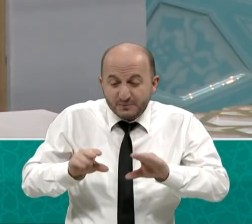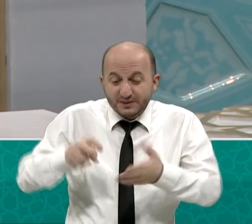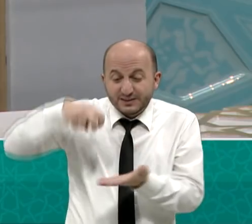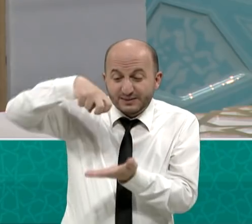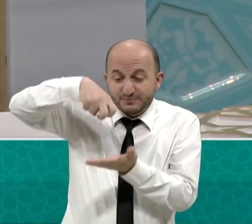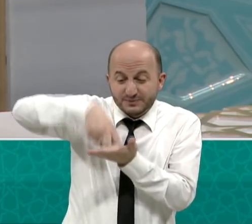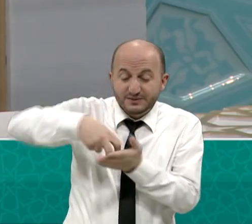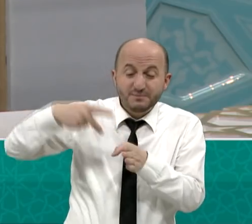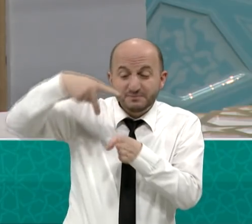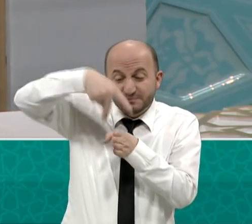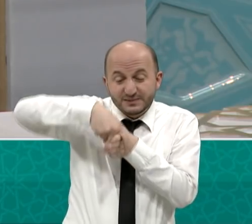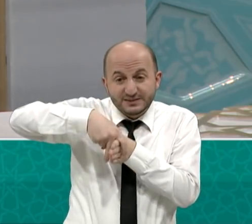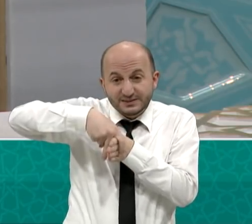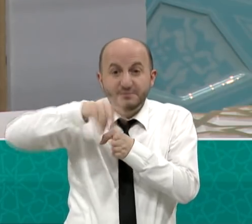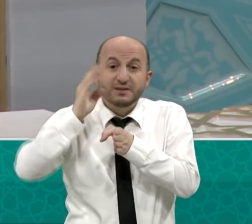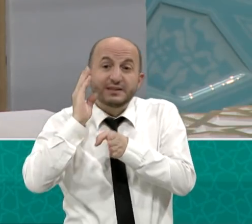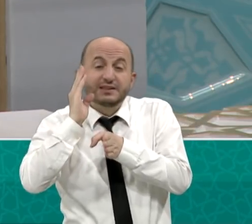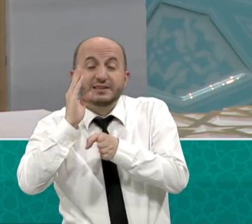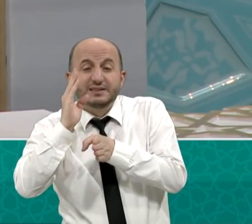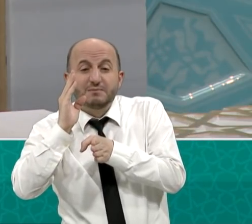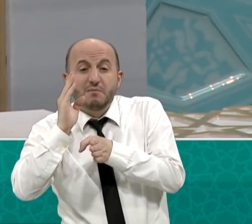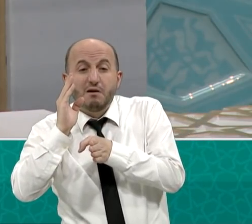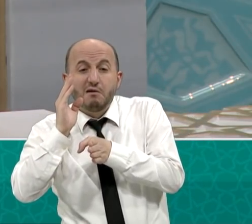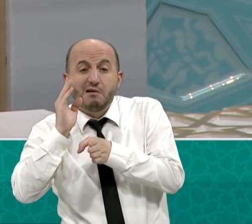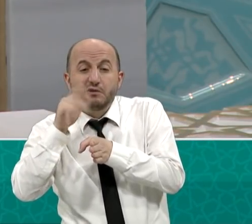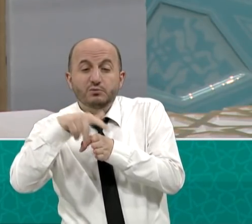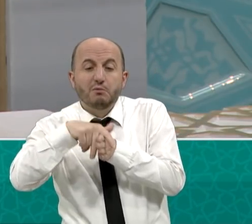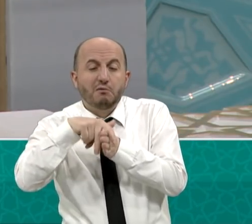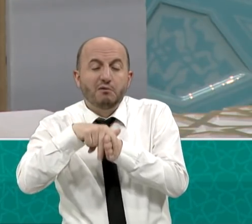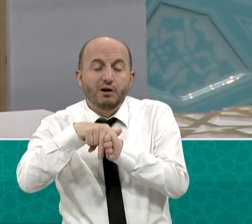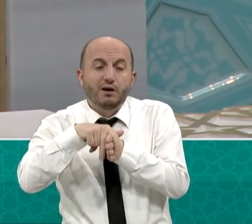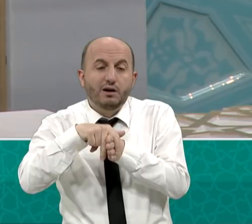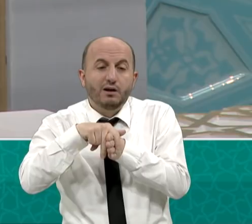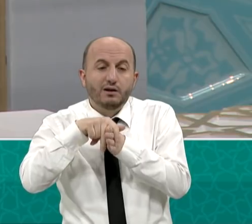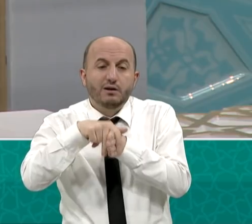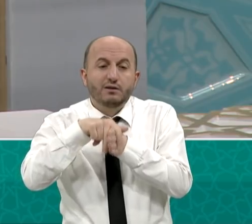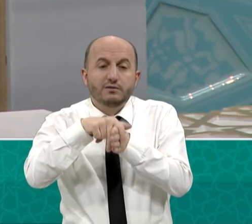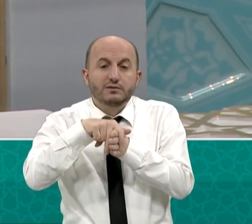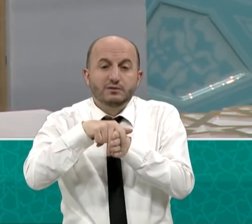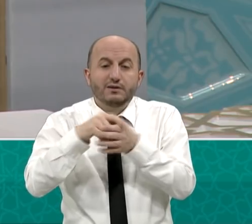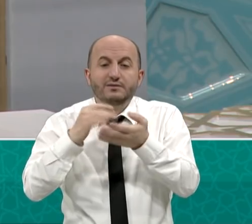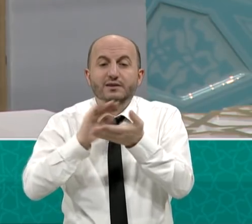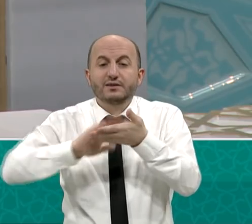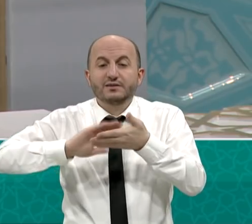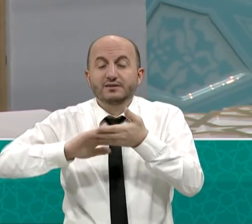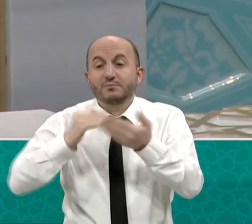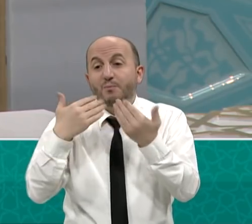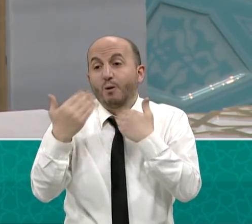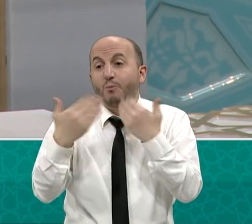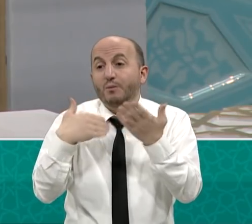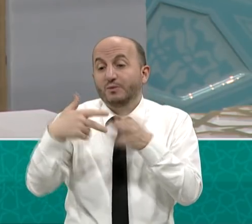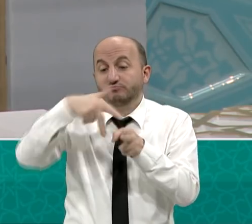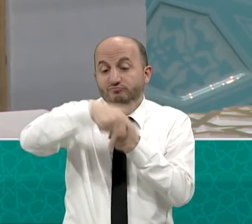hayvana bindin, bir yere vardın ama hala onun üzerinde kardeşlerinle, dostlarınla muhabbet ederek